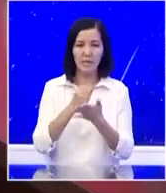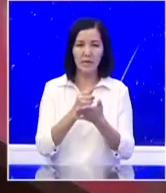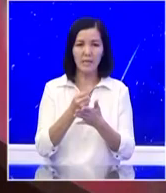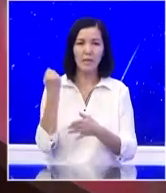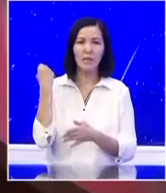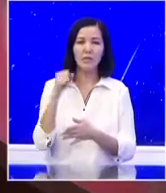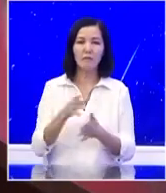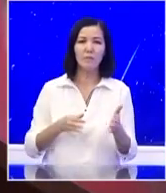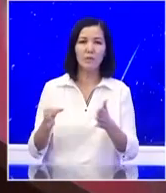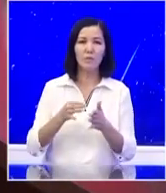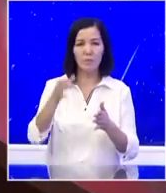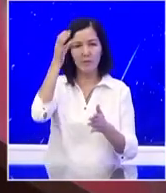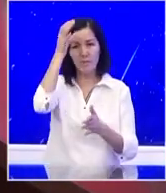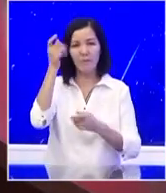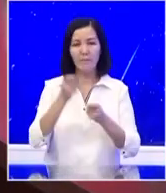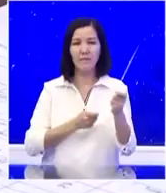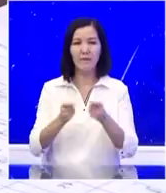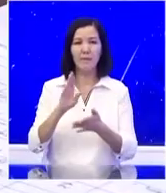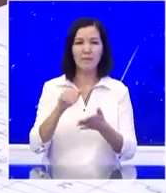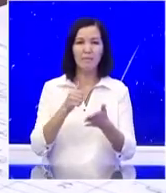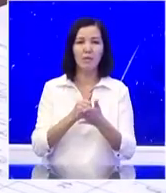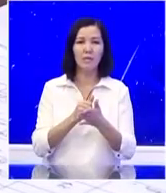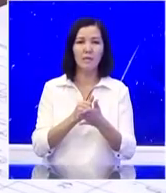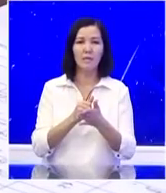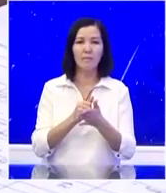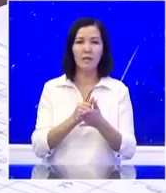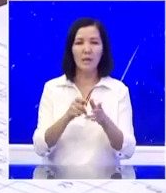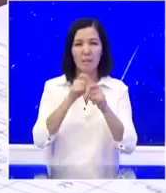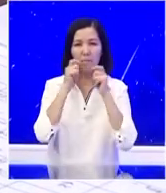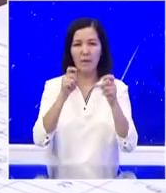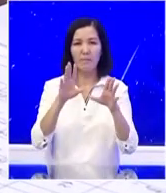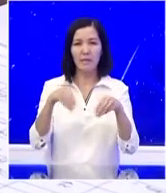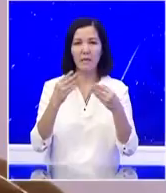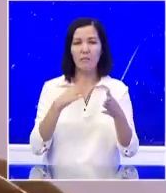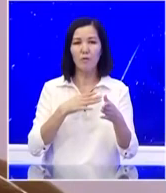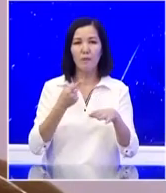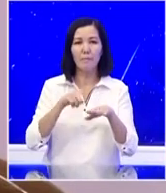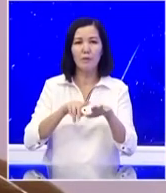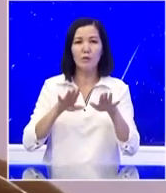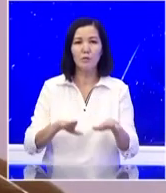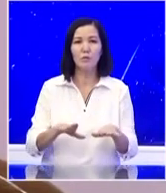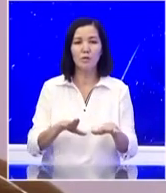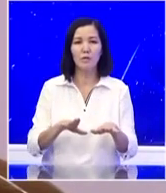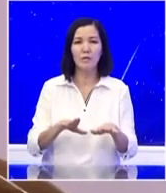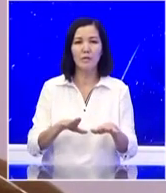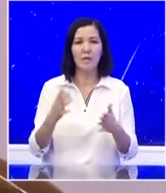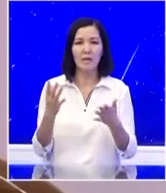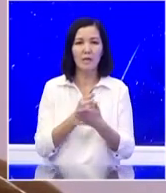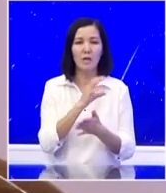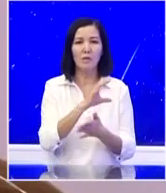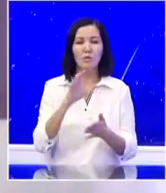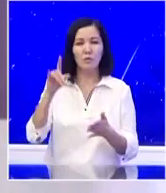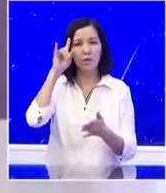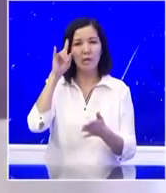орындар тағайындалды. Жеңімпаздар облыстық білім басқармасы басшылығы тарапынан арнайы марапатқа ие болды. Жүлделі бірінші орын